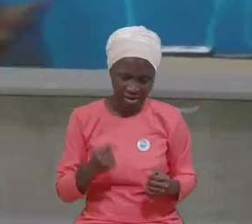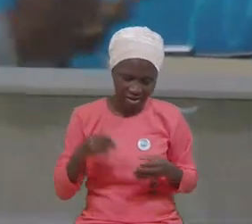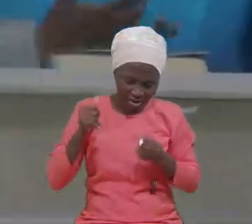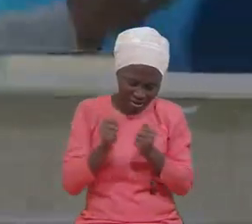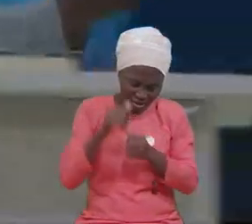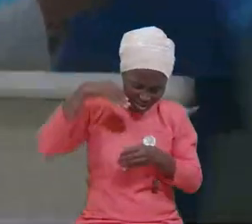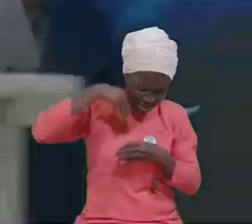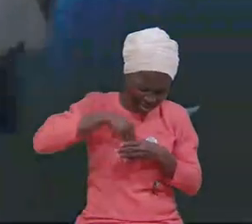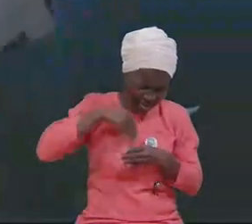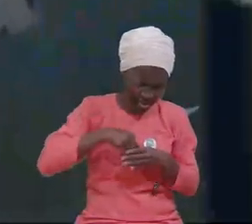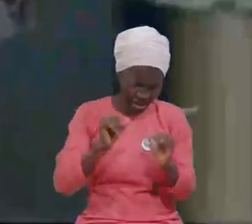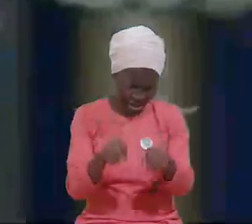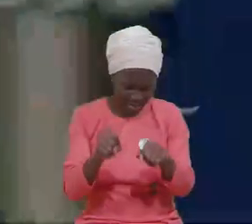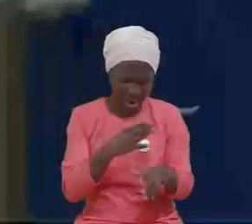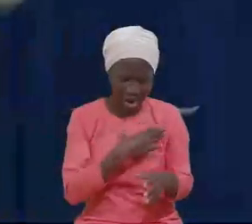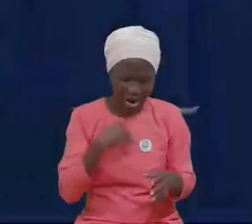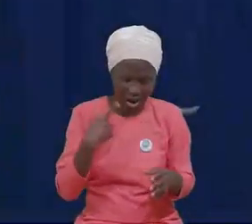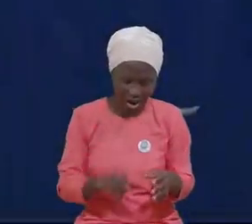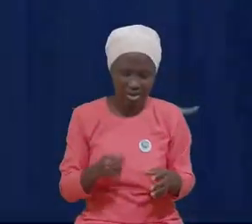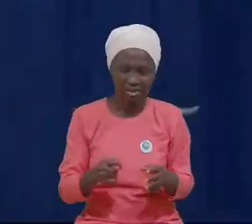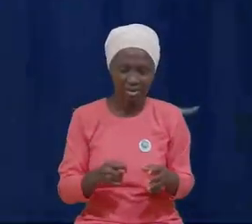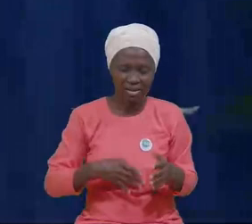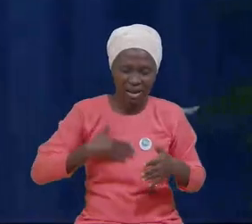la capacité interne et